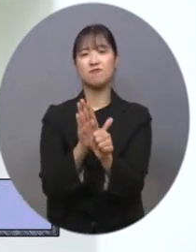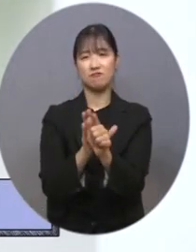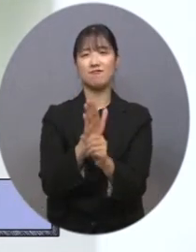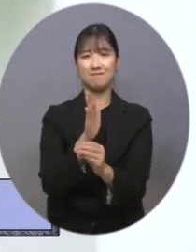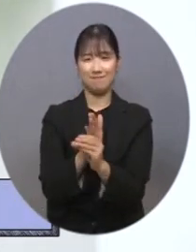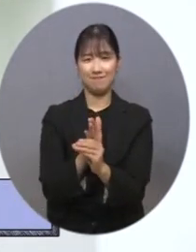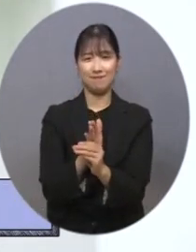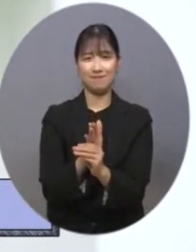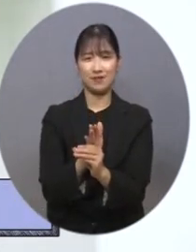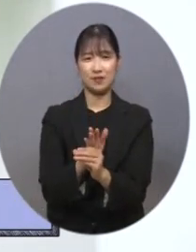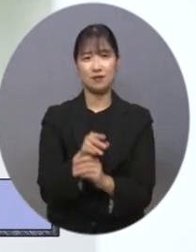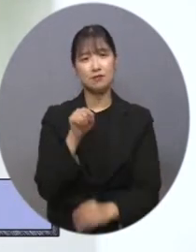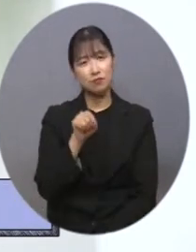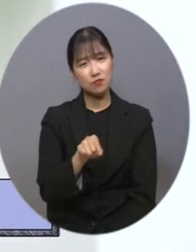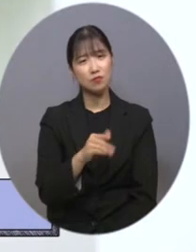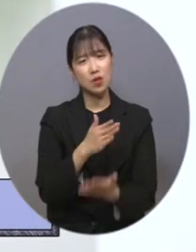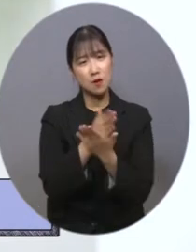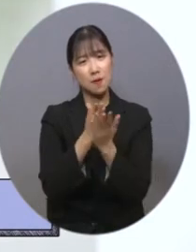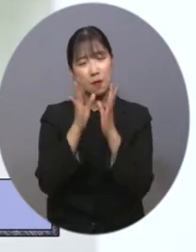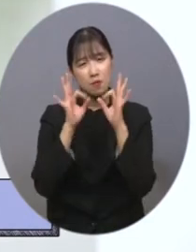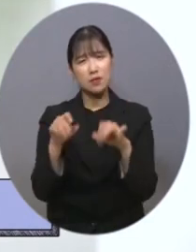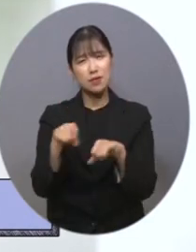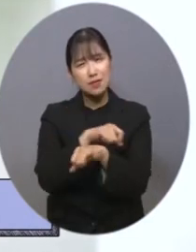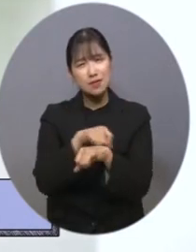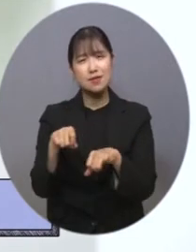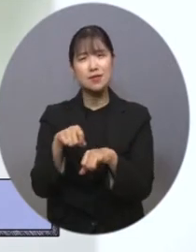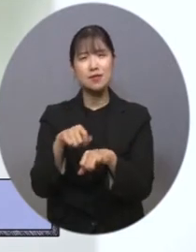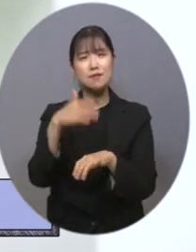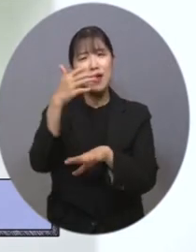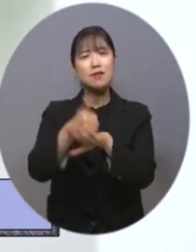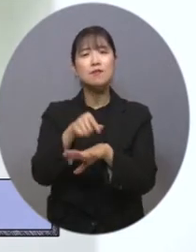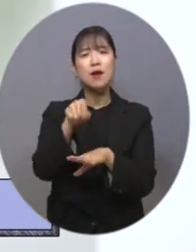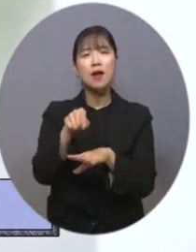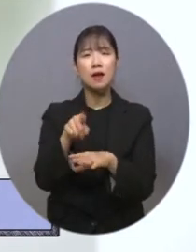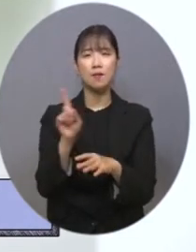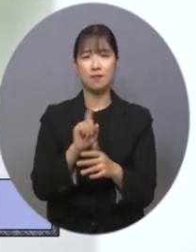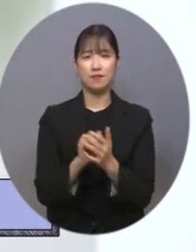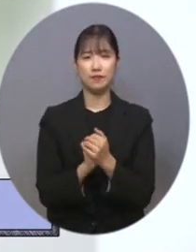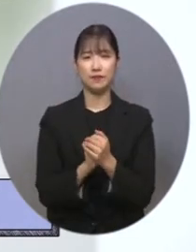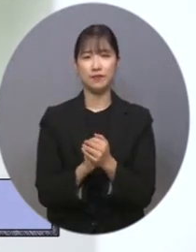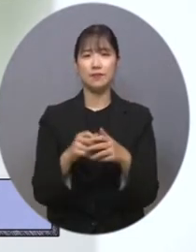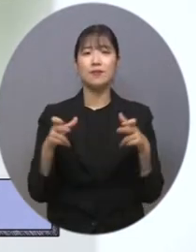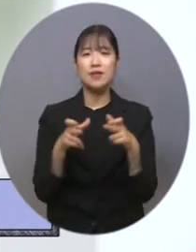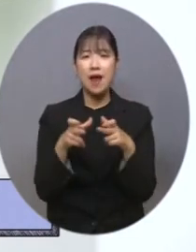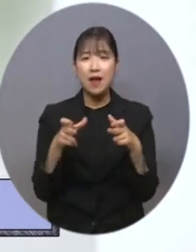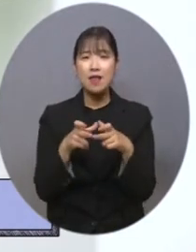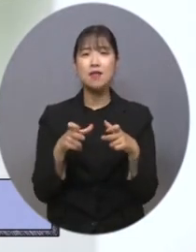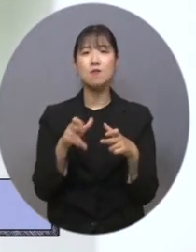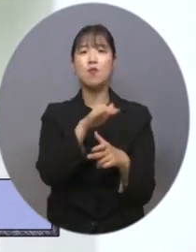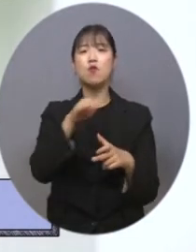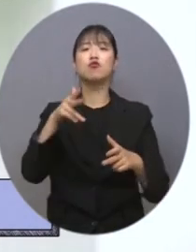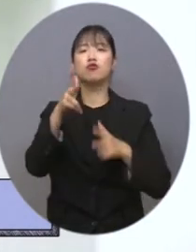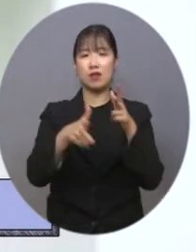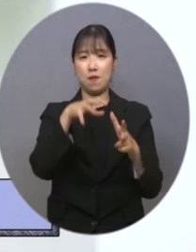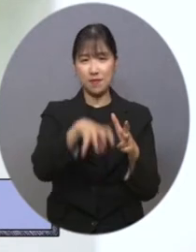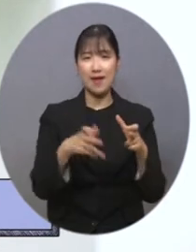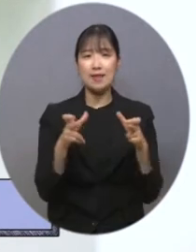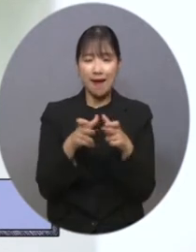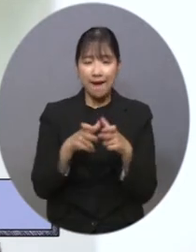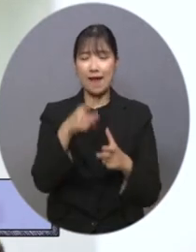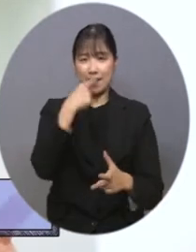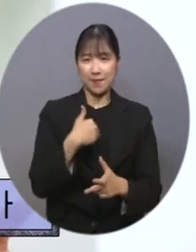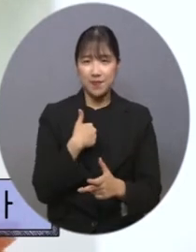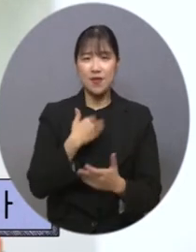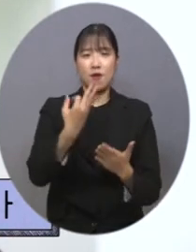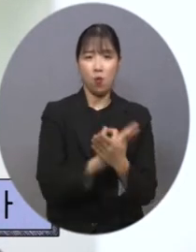하고 있습니다. 이런 쪽에서 봤을 때 저희들은 특히 이제 마지막 것 같은 경우에는 그 장애인 표준사업장, 장애인이